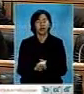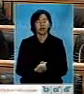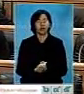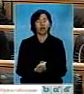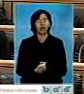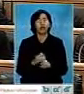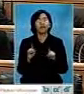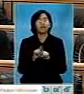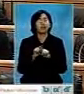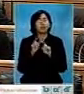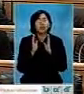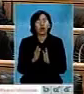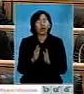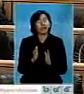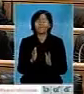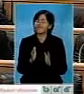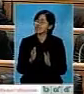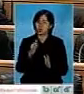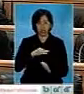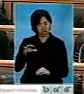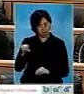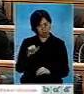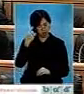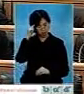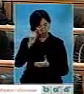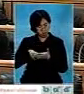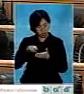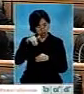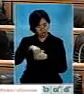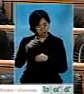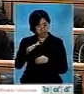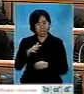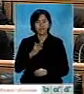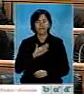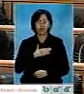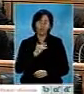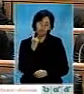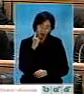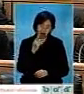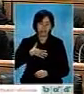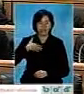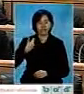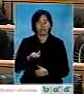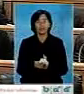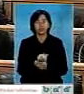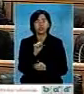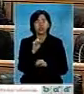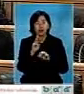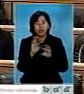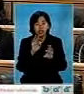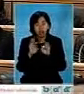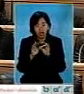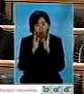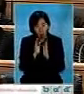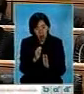ข้าวนอกนาผมฟังแล้วผมก็ไม่สบายใจครับเพราะพี่น้องสว.ซึ่งมาจากการสรรหาบางท่าน